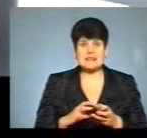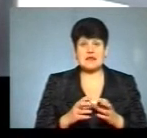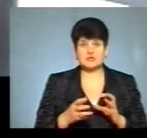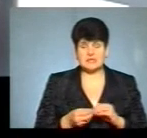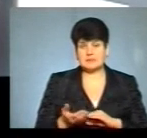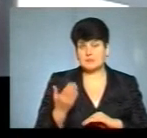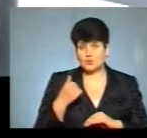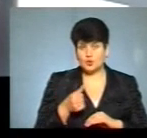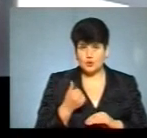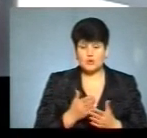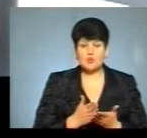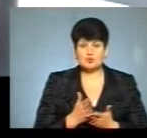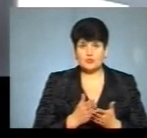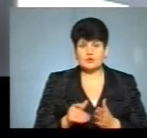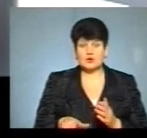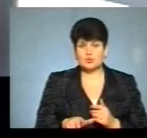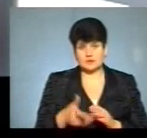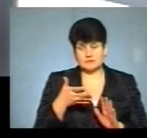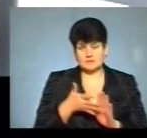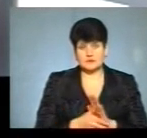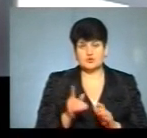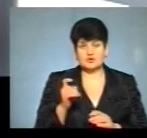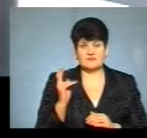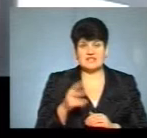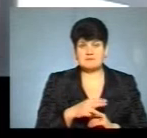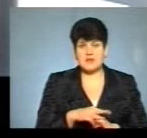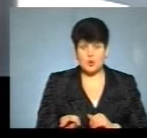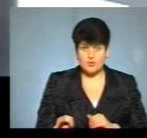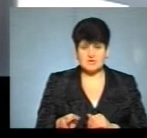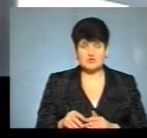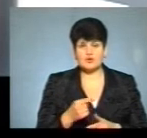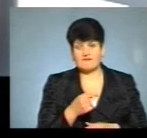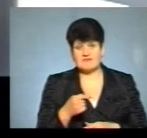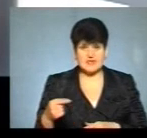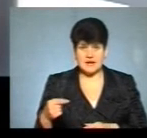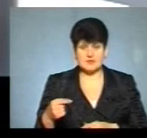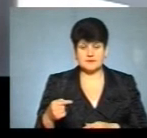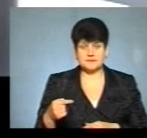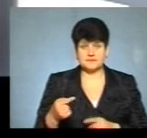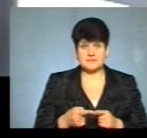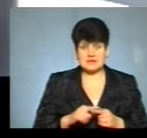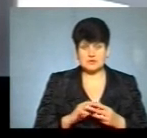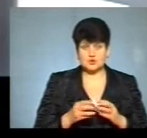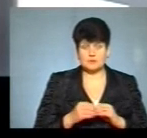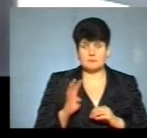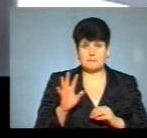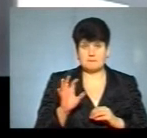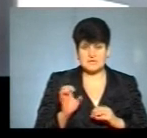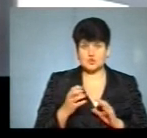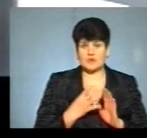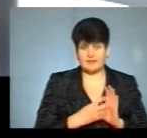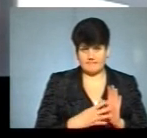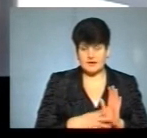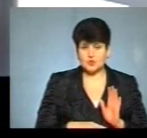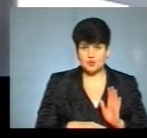результатами минулого року на обслуговування доріг пішло приблизно 120 мільйонів, якщо відняти ці суми від 590, так,